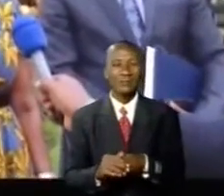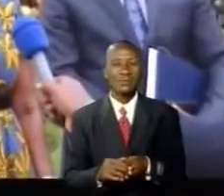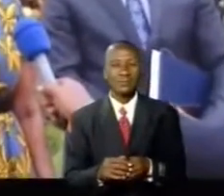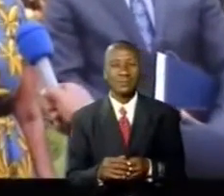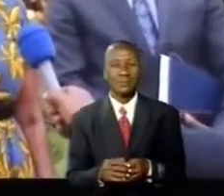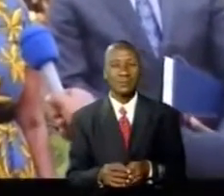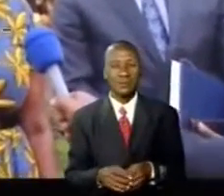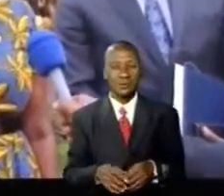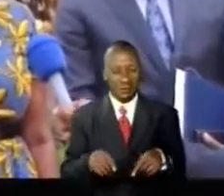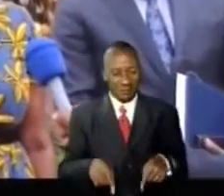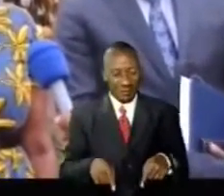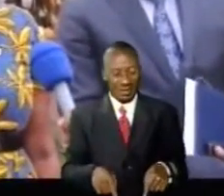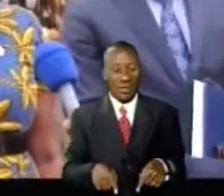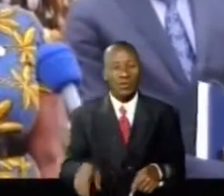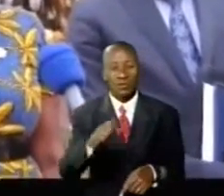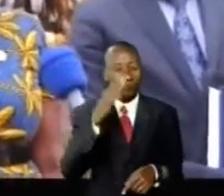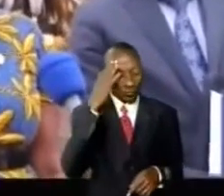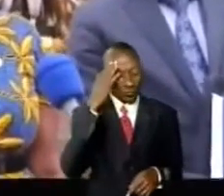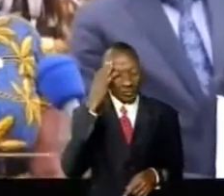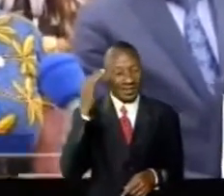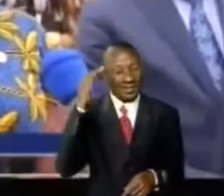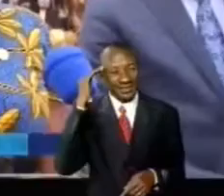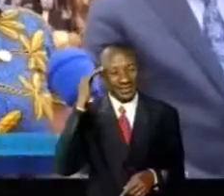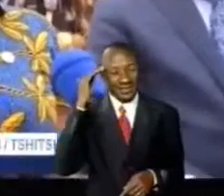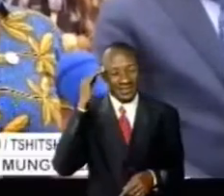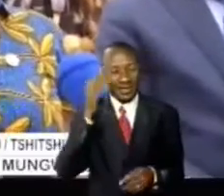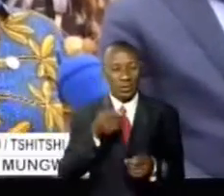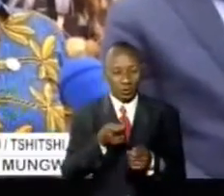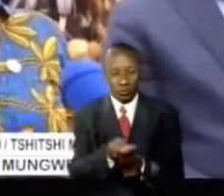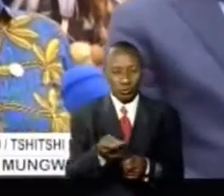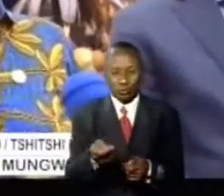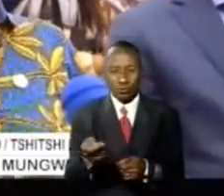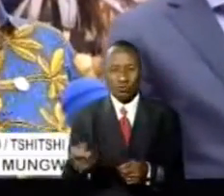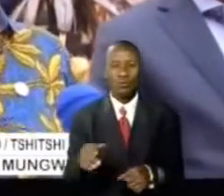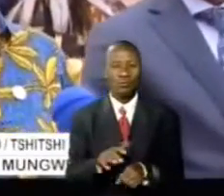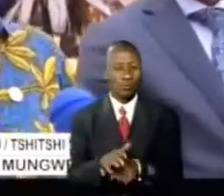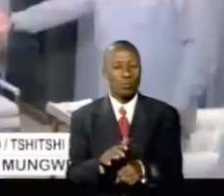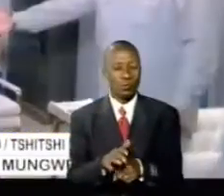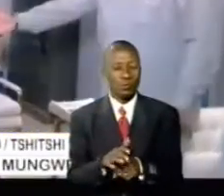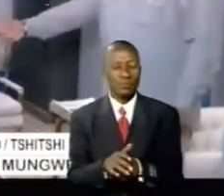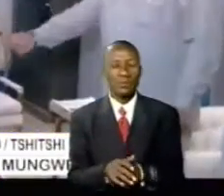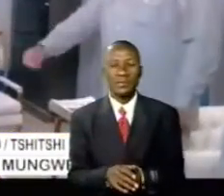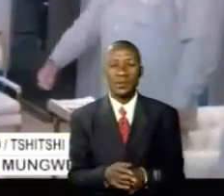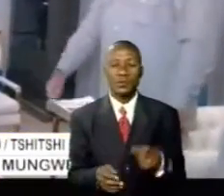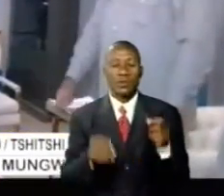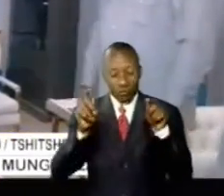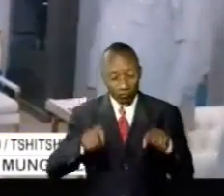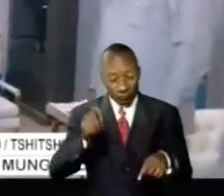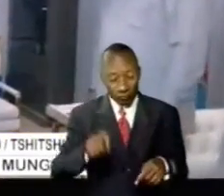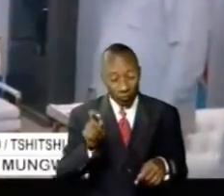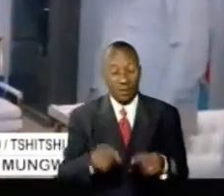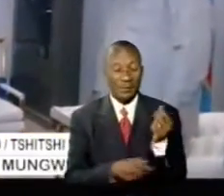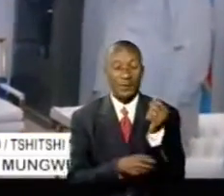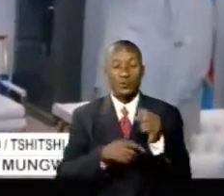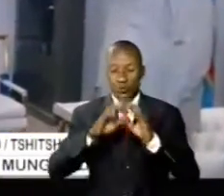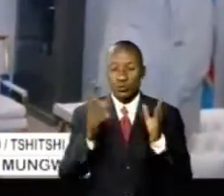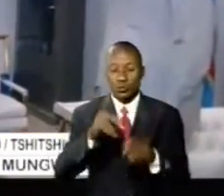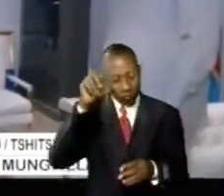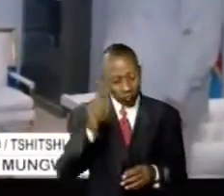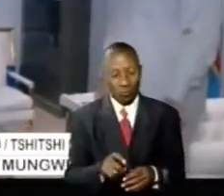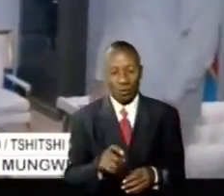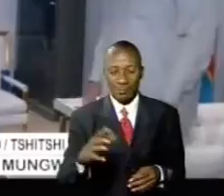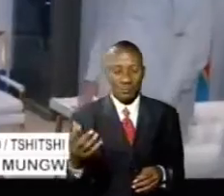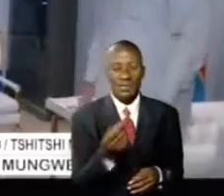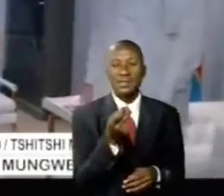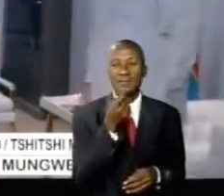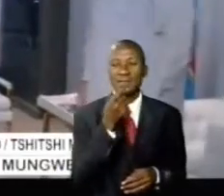y a les sida dessus. Parce que beaucoup de personnes sont en cours de traitement. En attendant les vaccins, les futurs présidents de l'Union